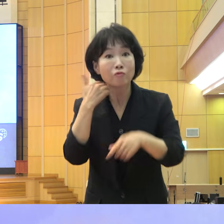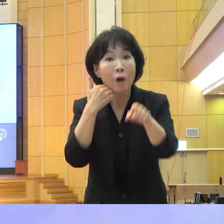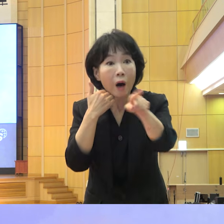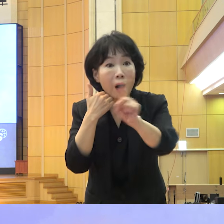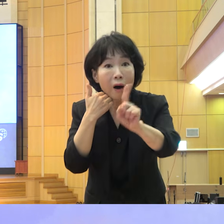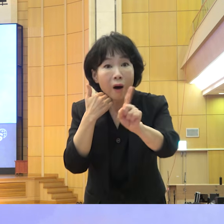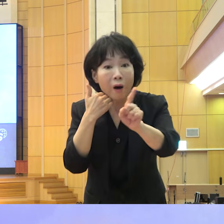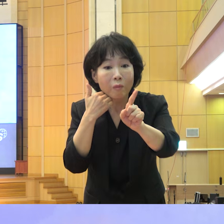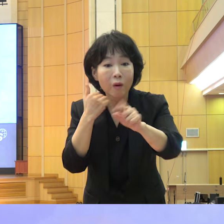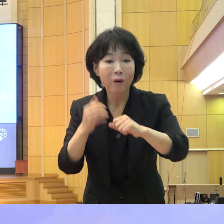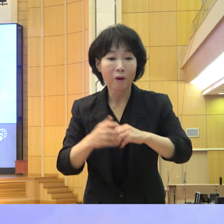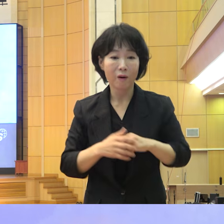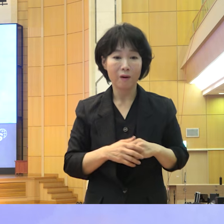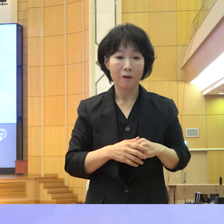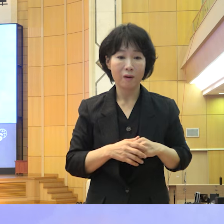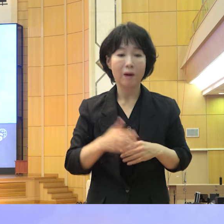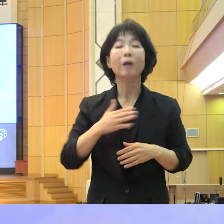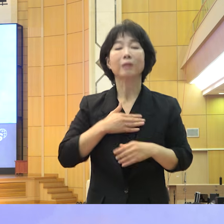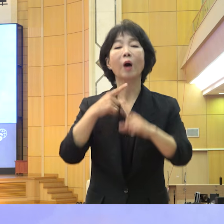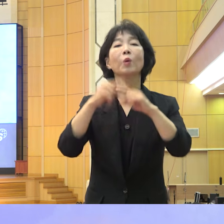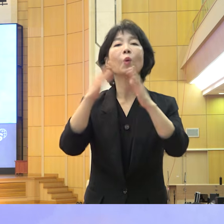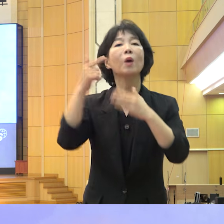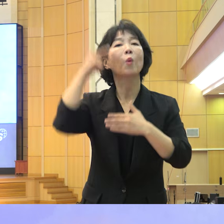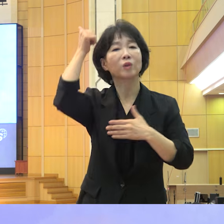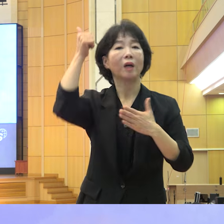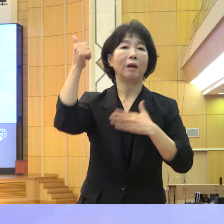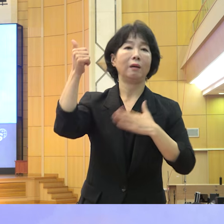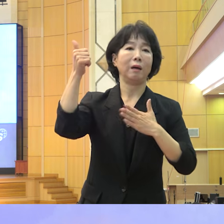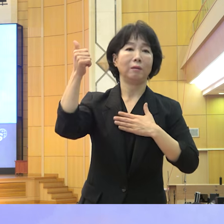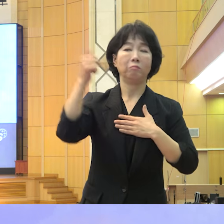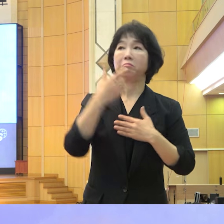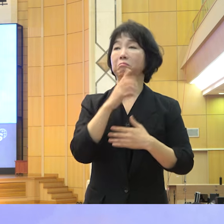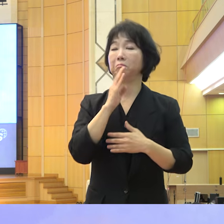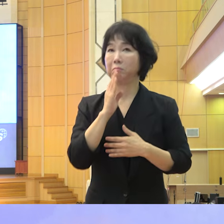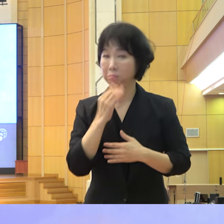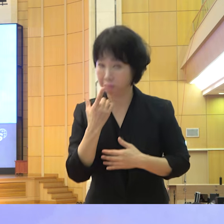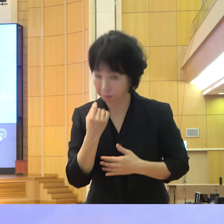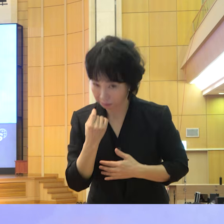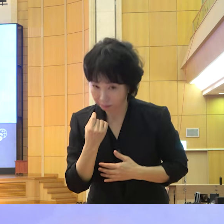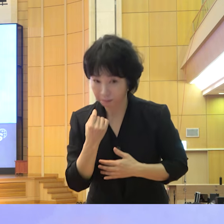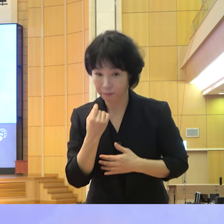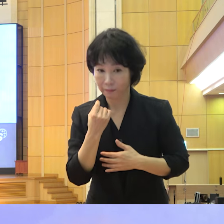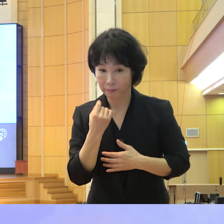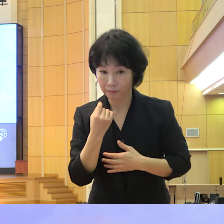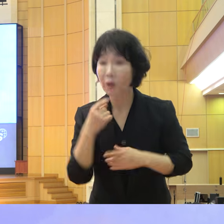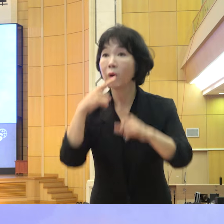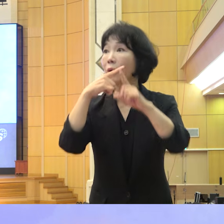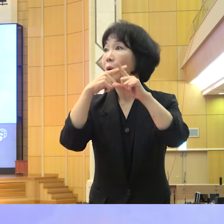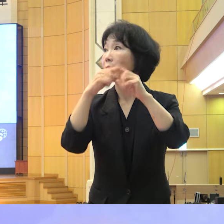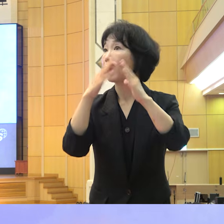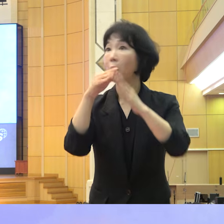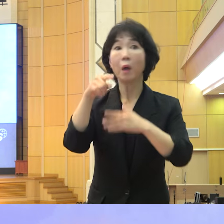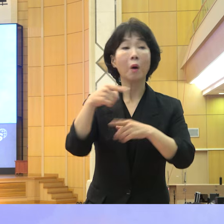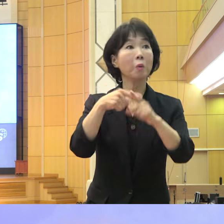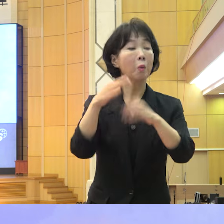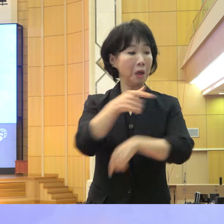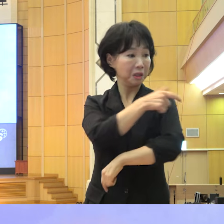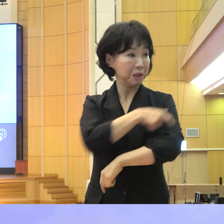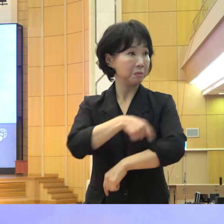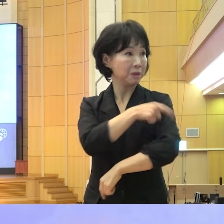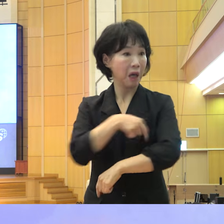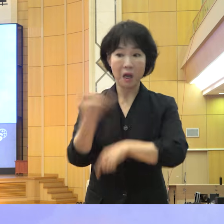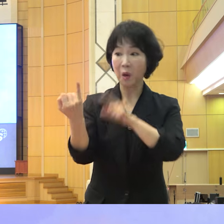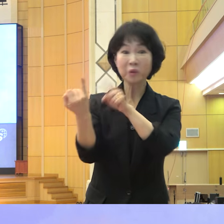누구요? 그러더라고. 그래서 나 여 교회 목사입니다. 그래요? 여 교회 집사